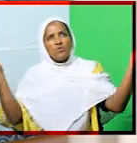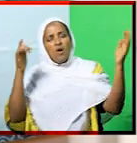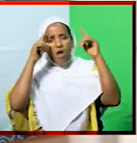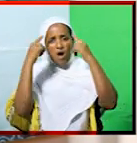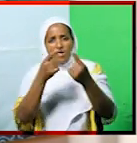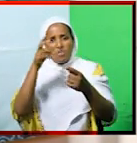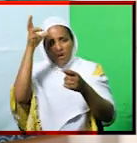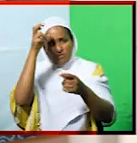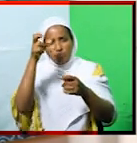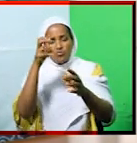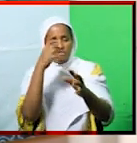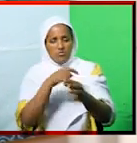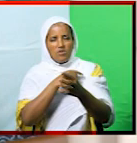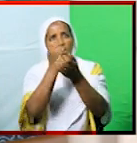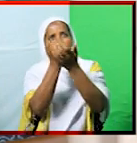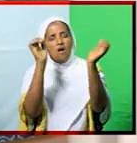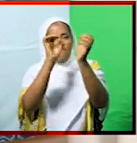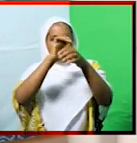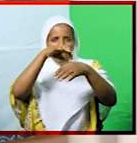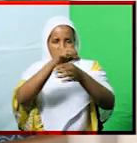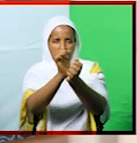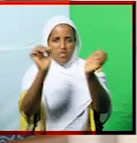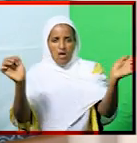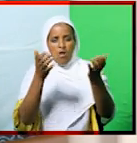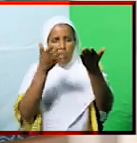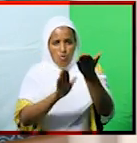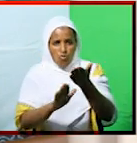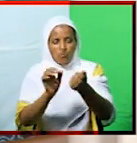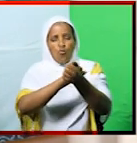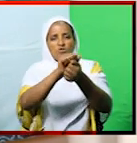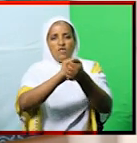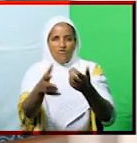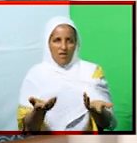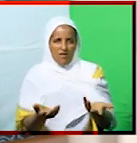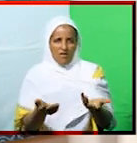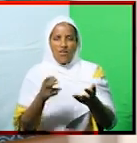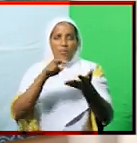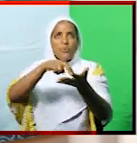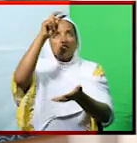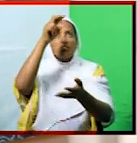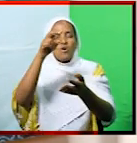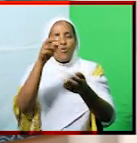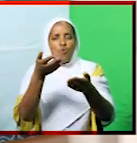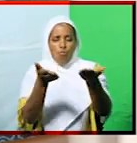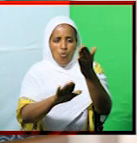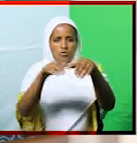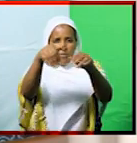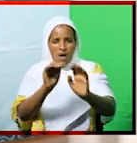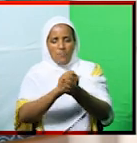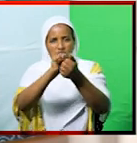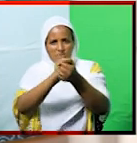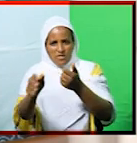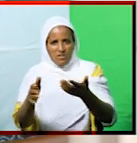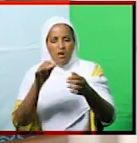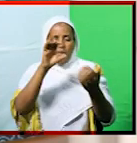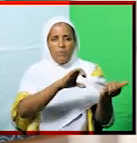በገመር ተጎትቶ እኛን በፍቅር ሳበኝ። ምክንያቱም በረቂቅ የዲያብሎስ ሰንሰለት ታስረን ነበርና ከዚያ ለመፈታታችን መታሰሩ